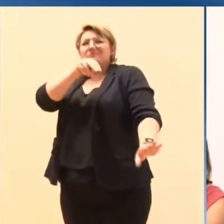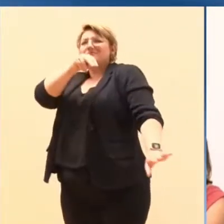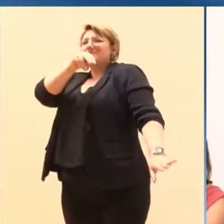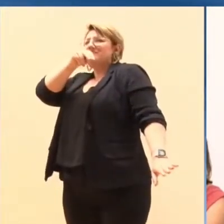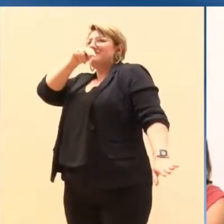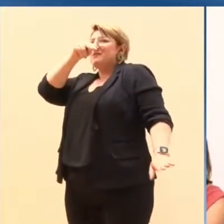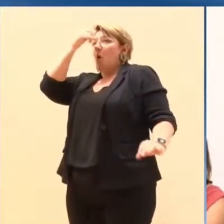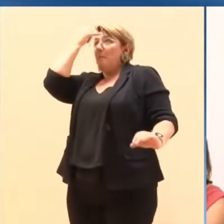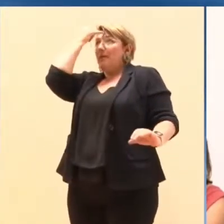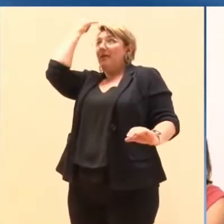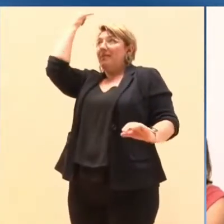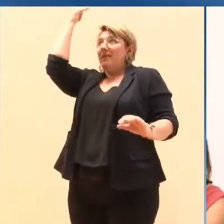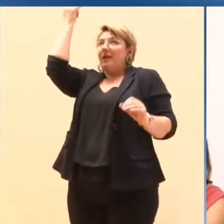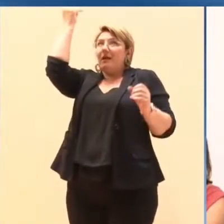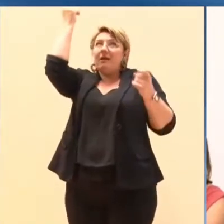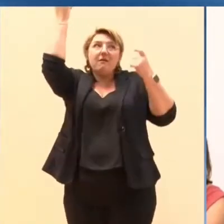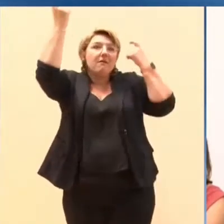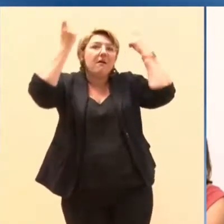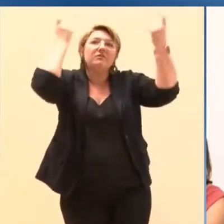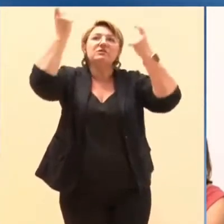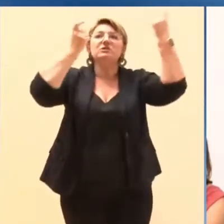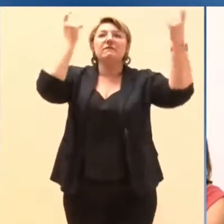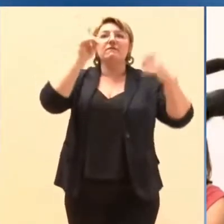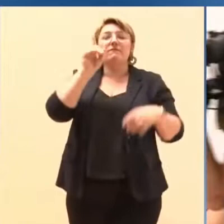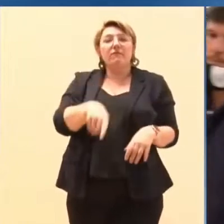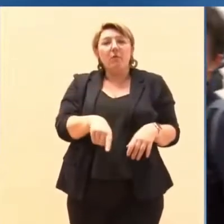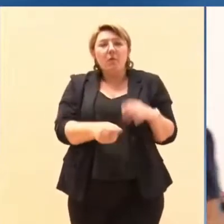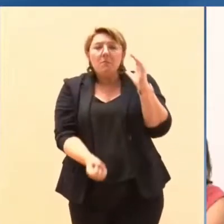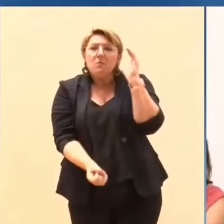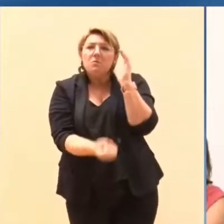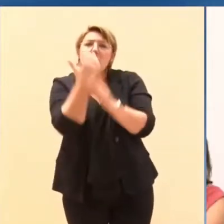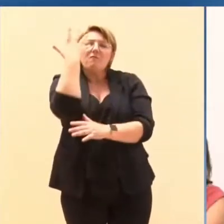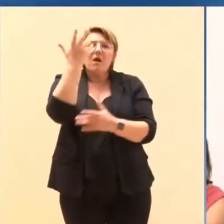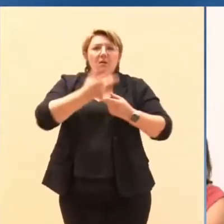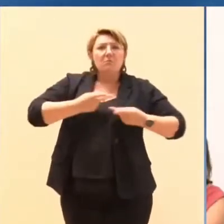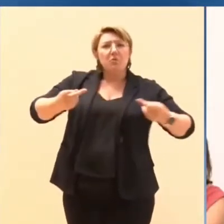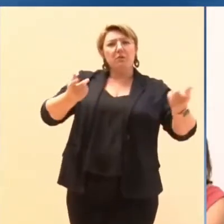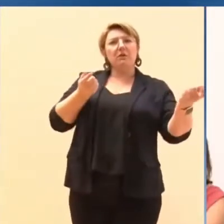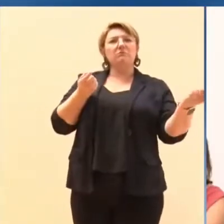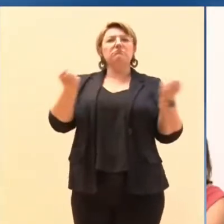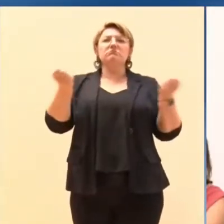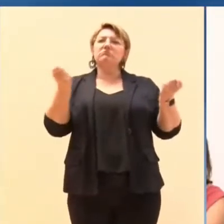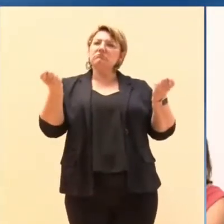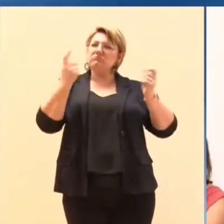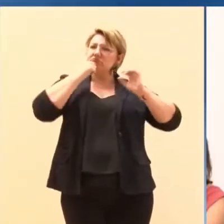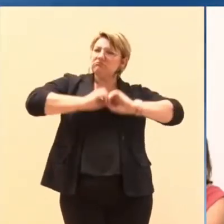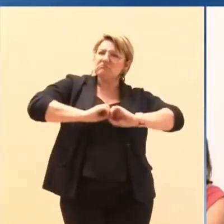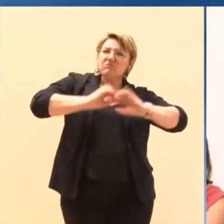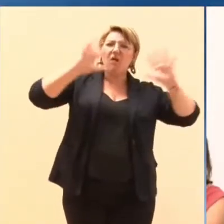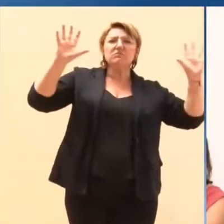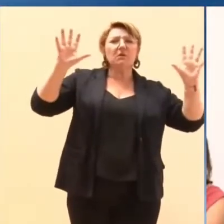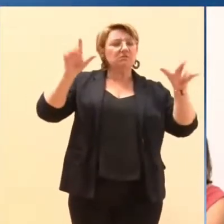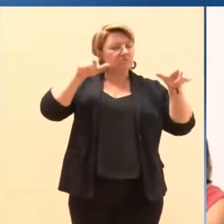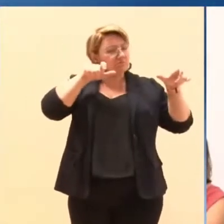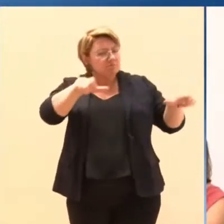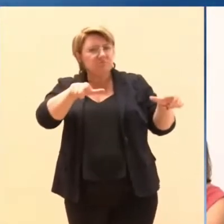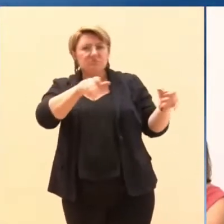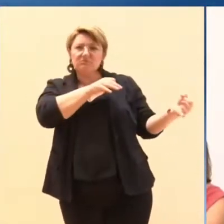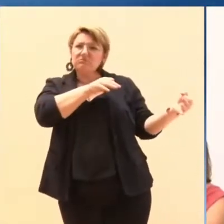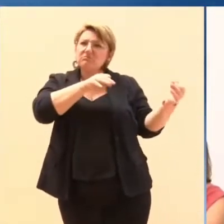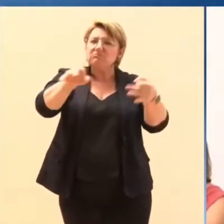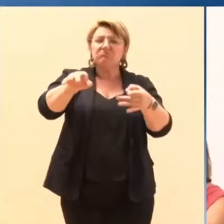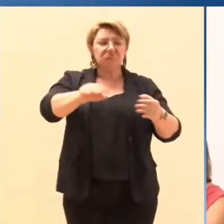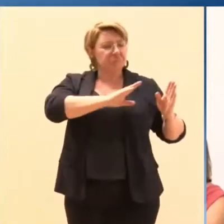des idées, avec la mise en place d'une nouvelle gouvernance publique où règne la transparence, le contrôle permanent, la